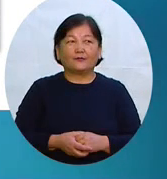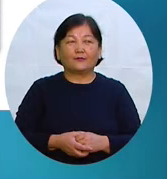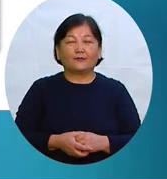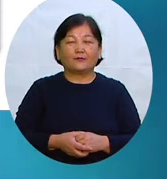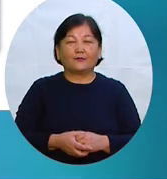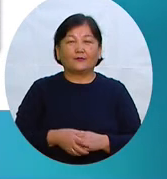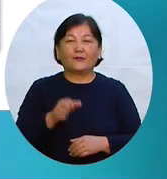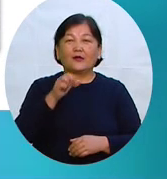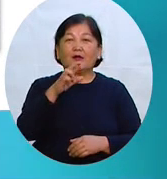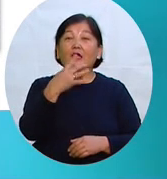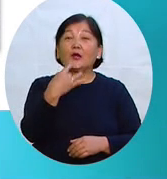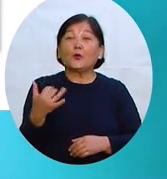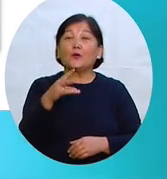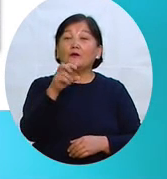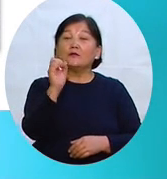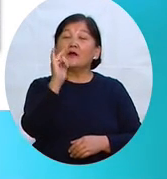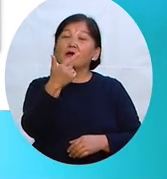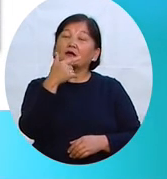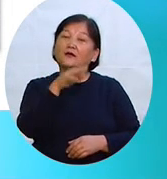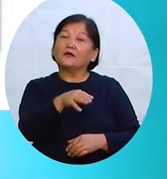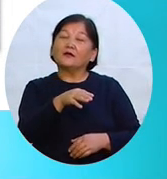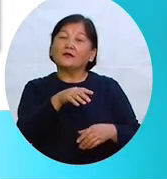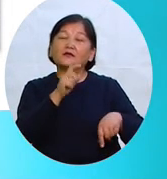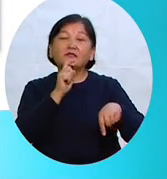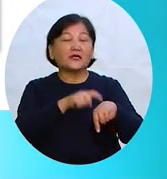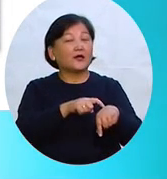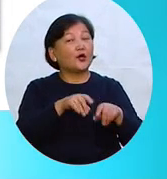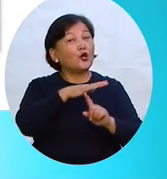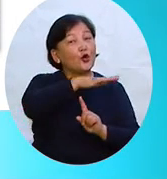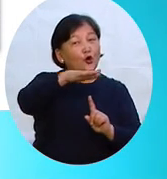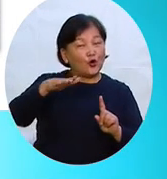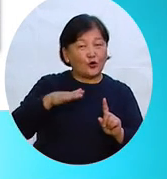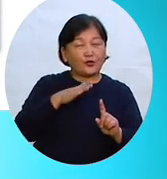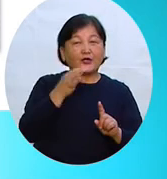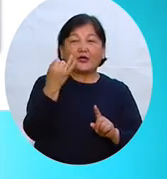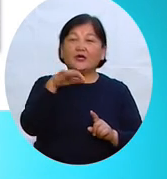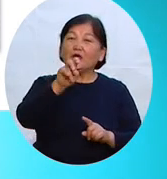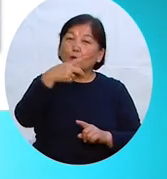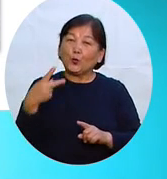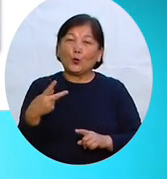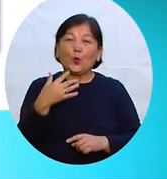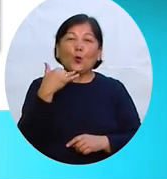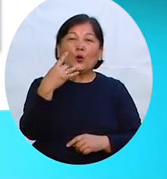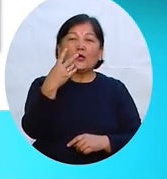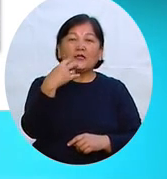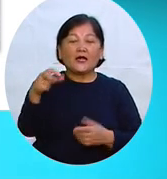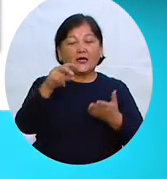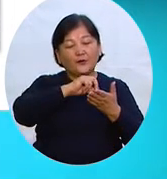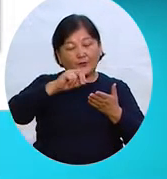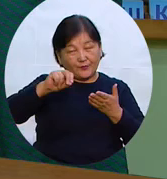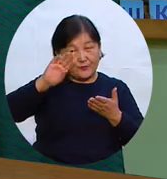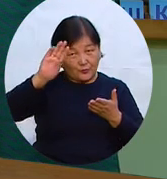За яруу найрагт цаг орныг ийхүү урнаар дүрсэлж болдог байх нэ